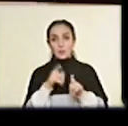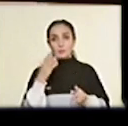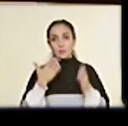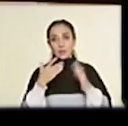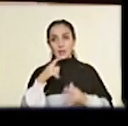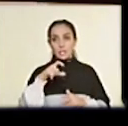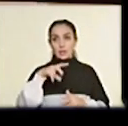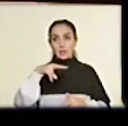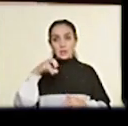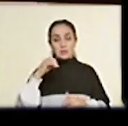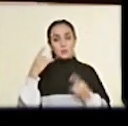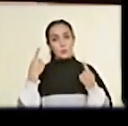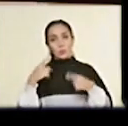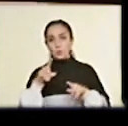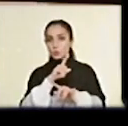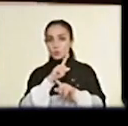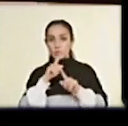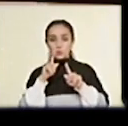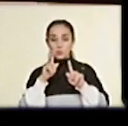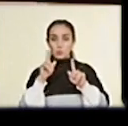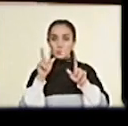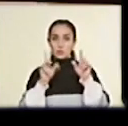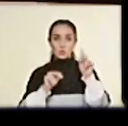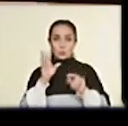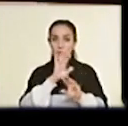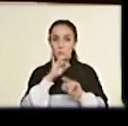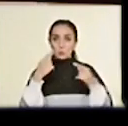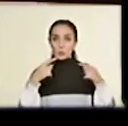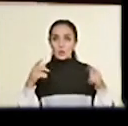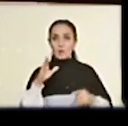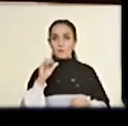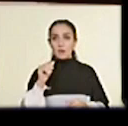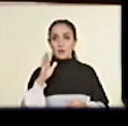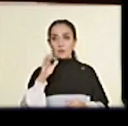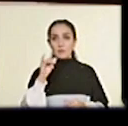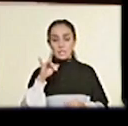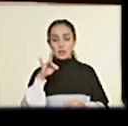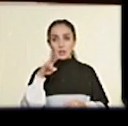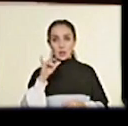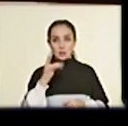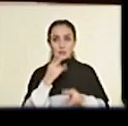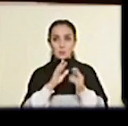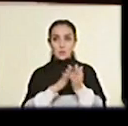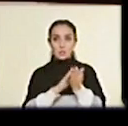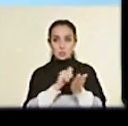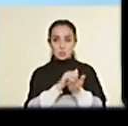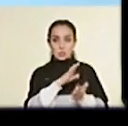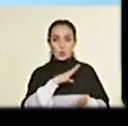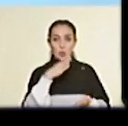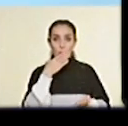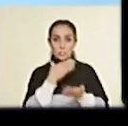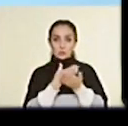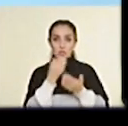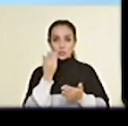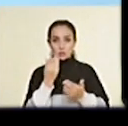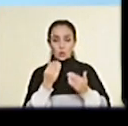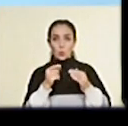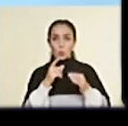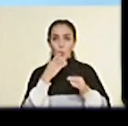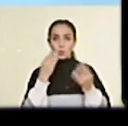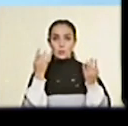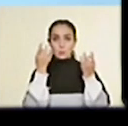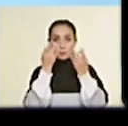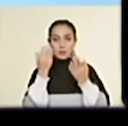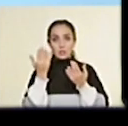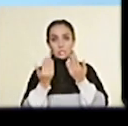Ellinlar hisoblanmagan boshqa xalqlarni ular varvarlar deb atashgan ekan. Hattoki o'zlarini ulardan